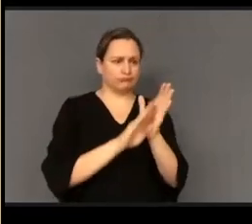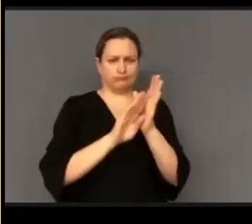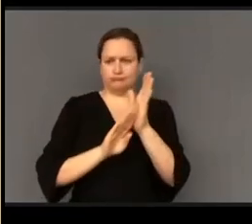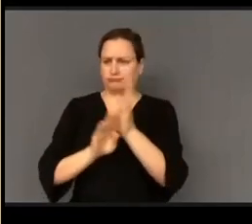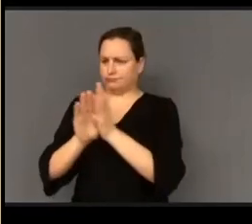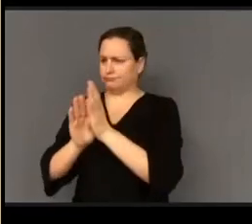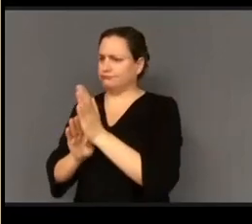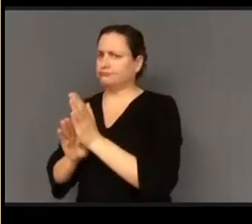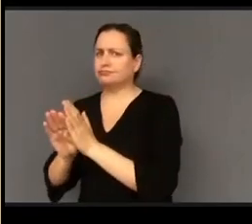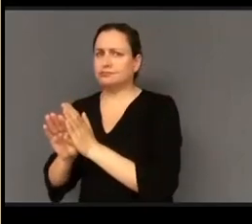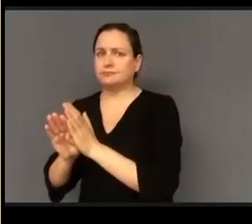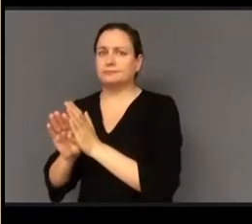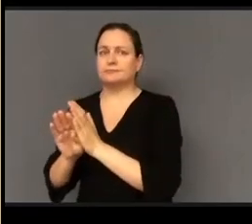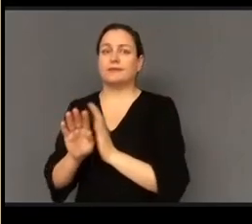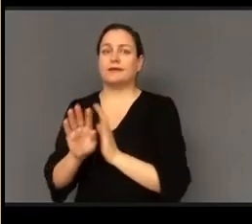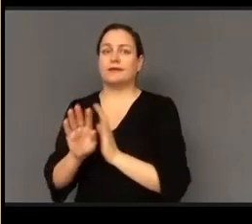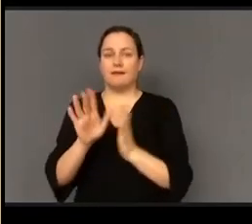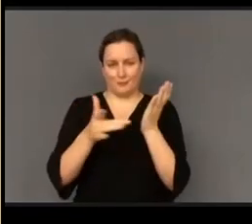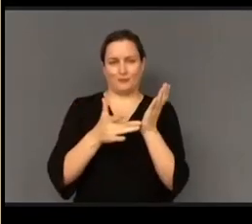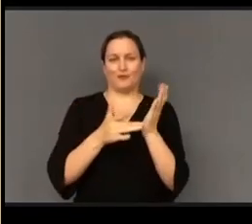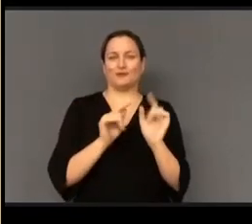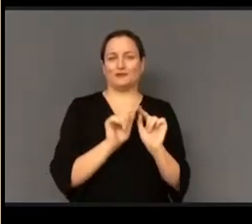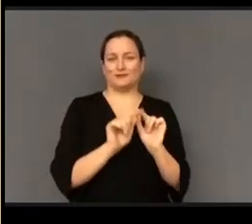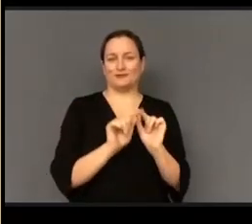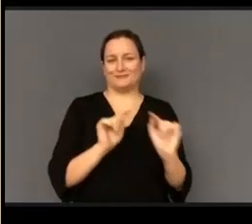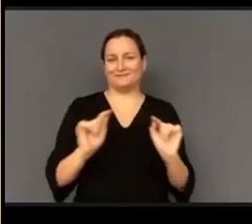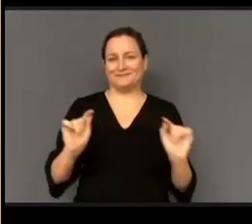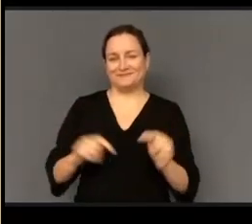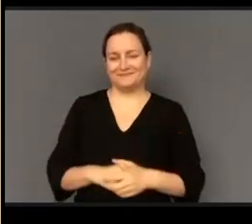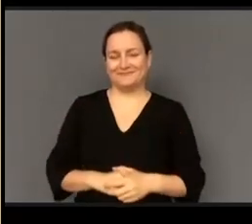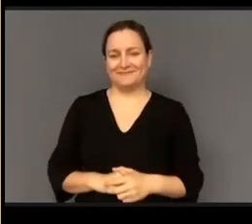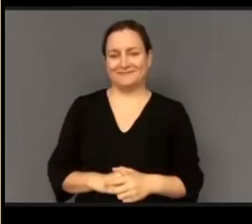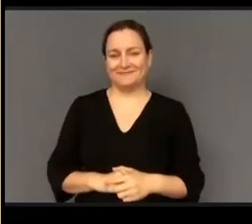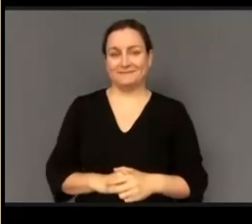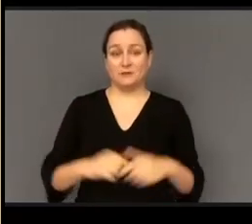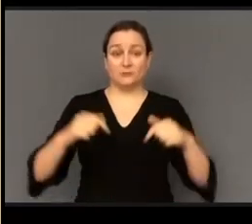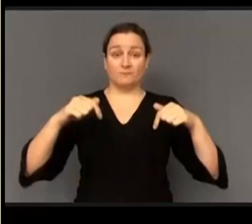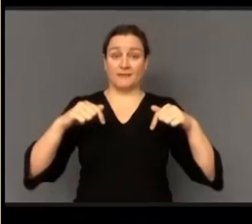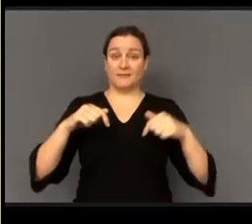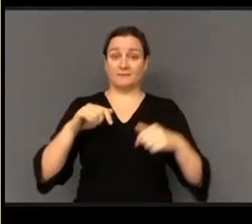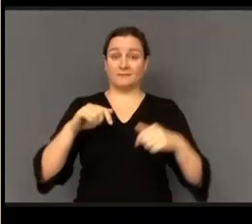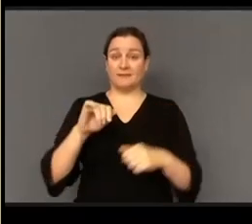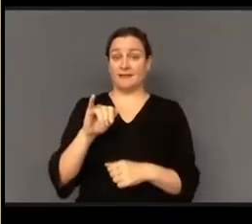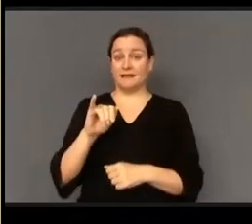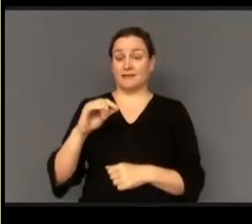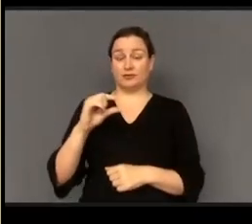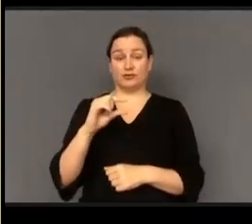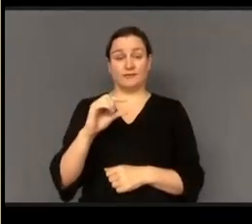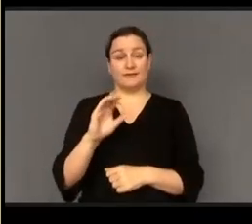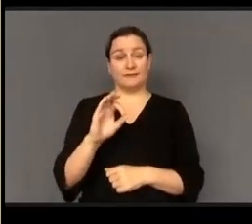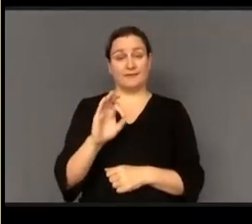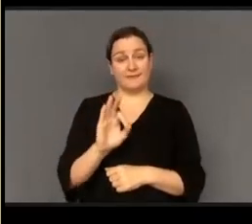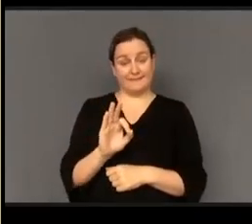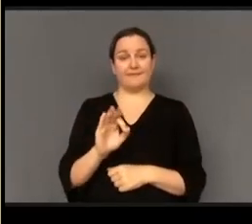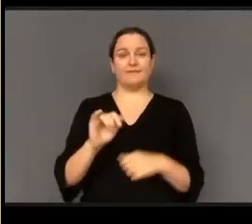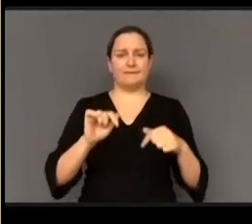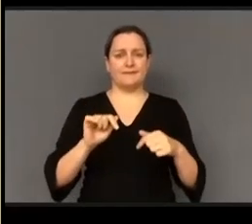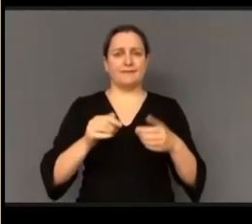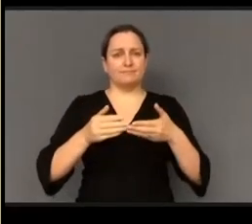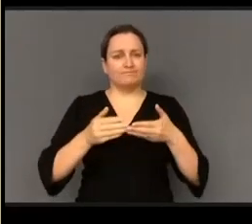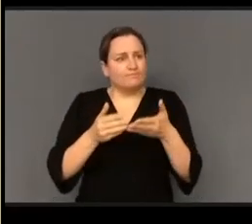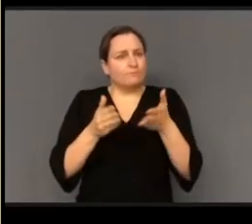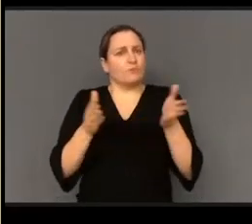L'Internet fonctionne comme forum d'expression libre, diversifié,